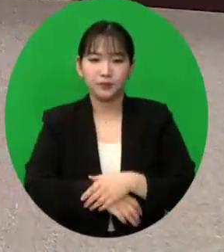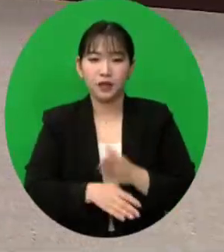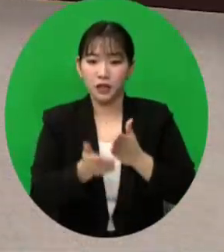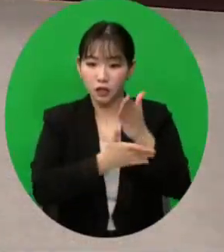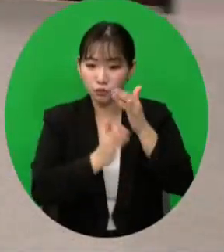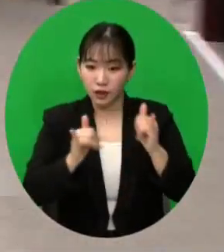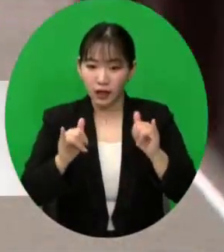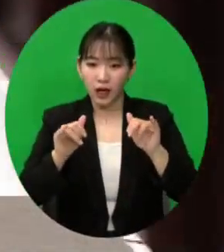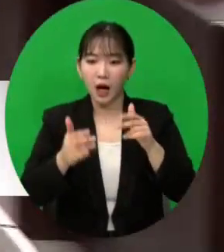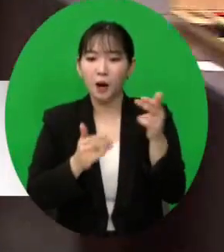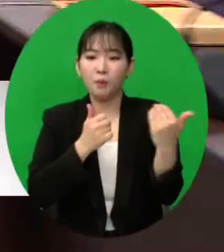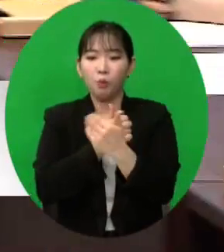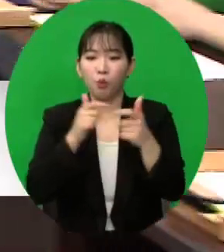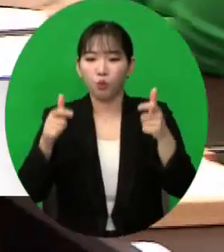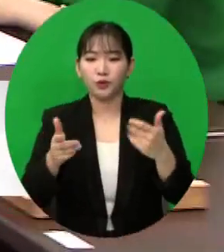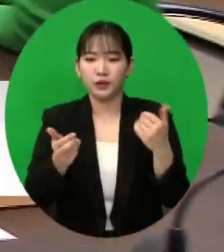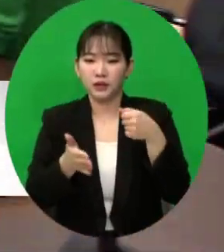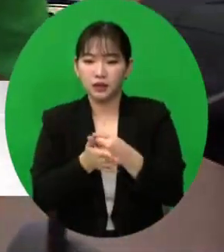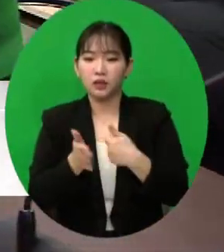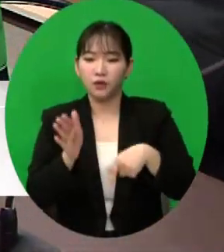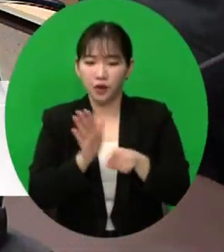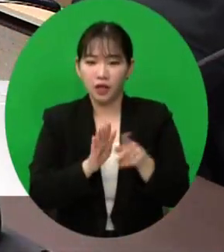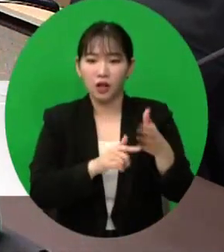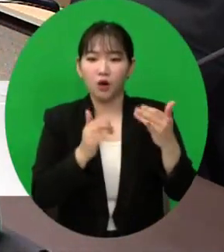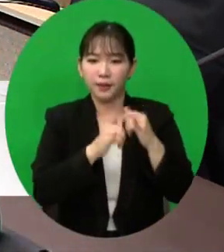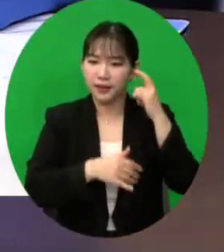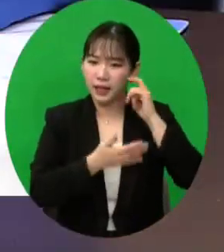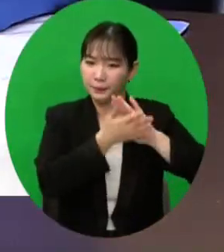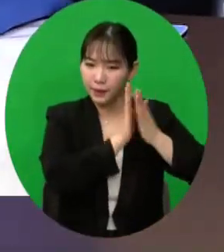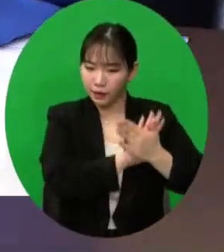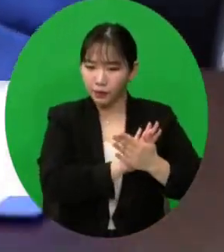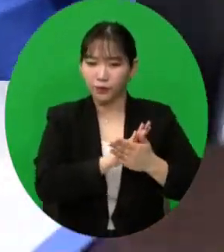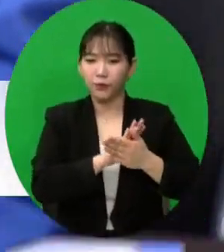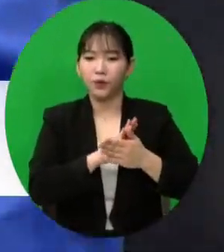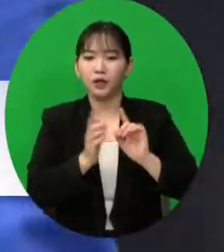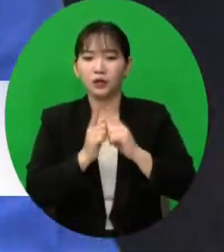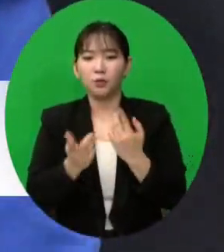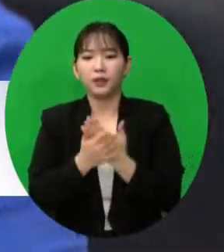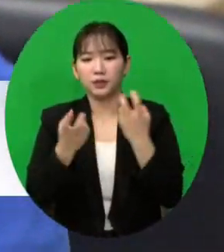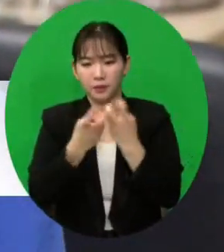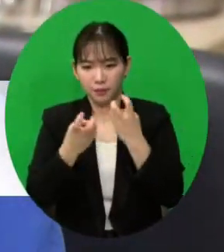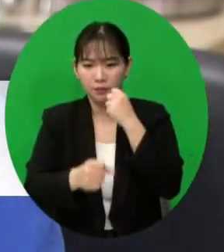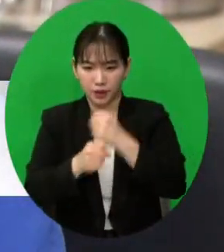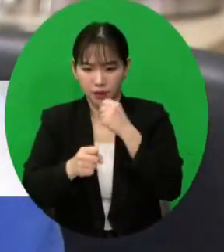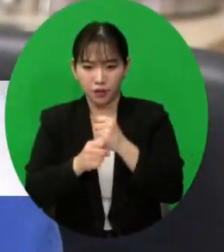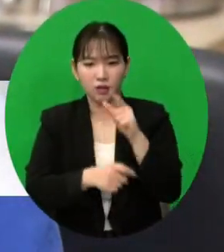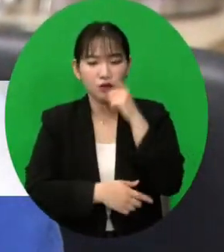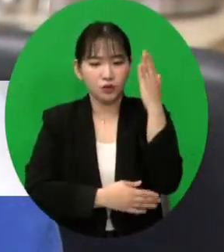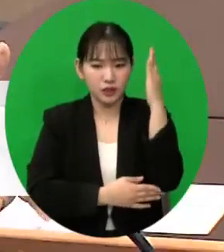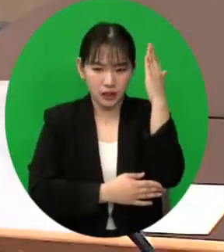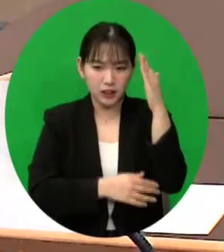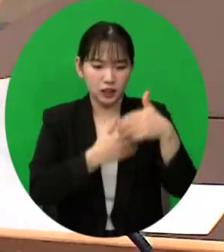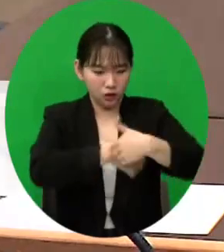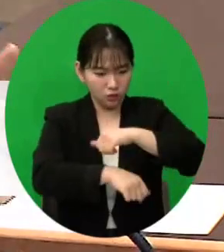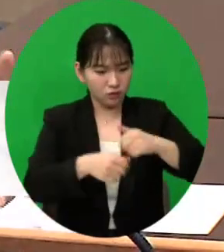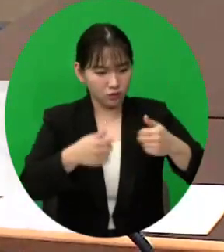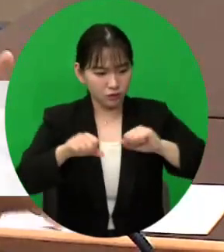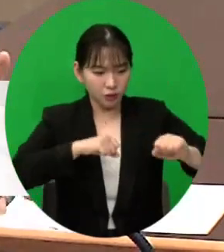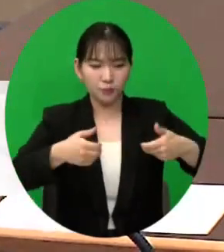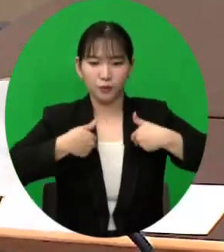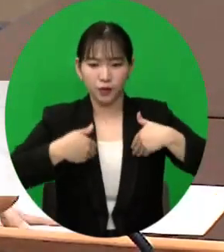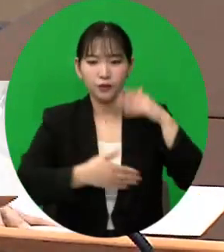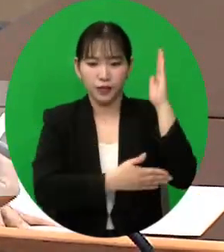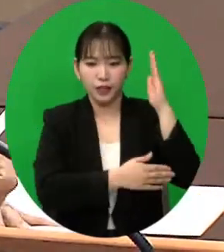전문가들은 보호구역 지정을 위한 어업인들 인식 개선과 상생방안 마련 등에 여수시가 적극적으로 나서야 한다고